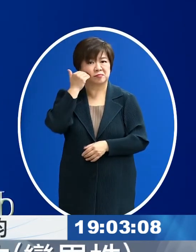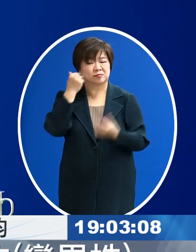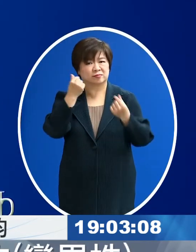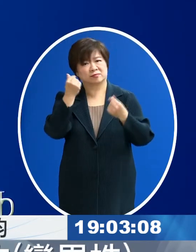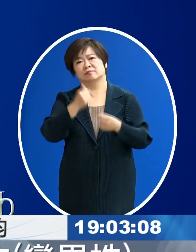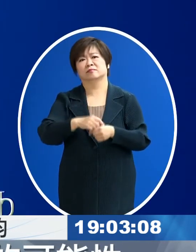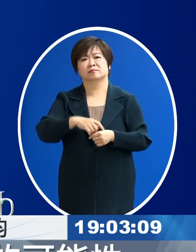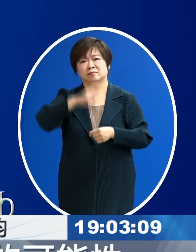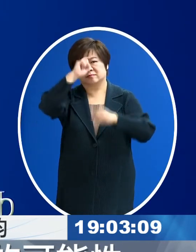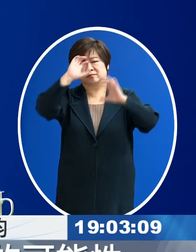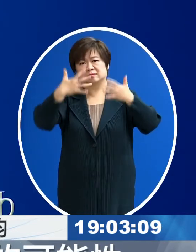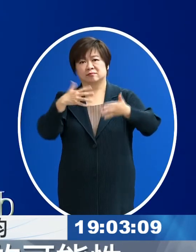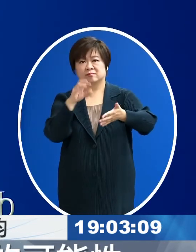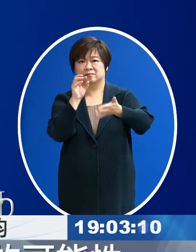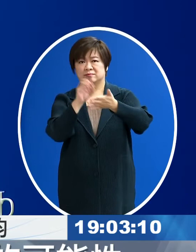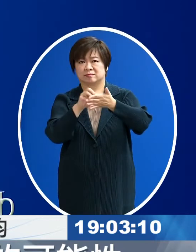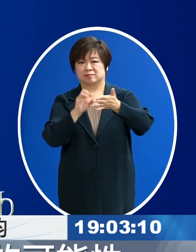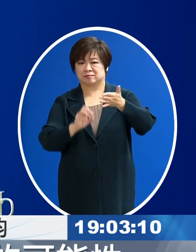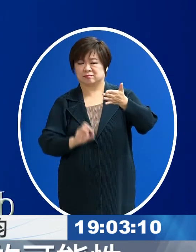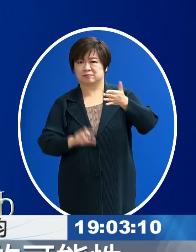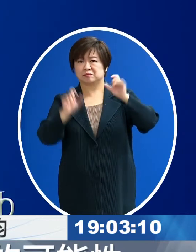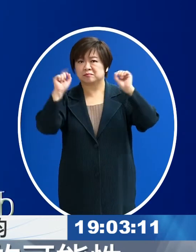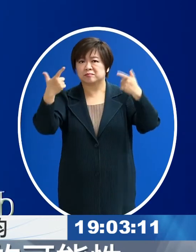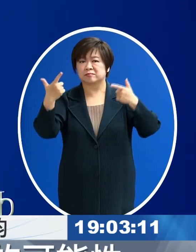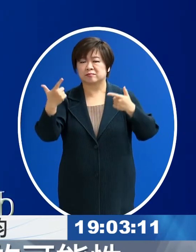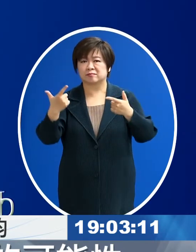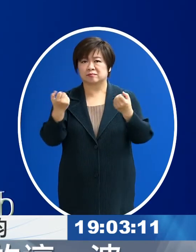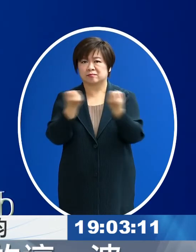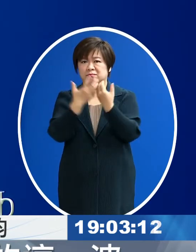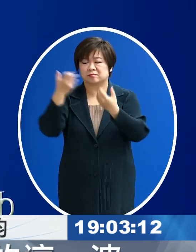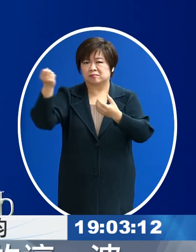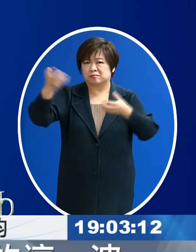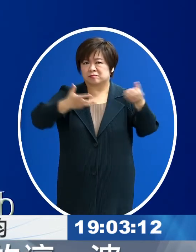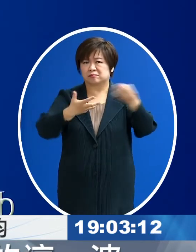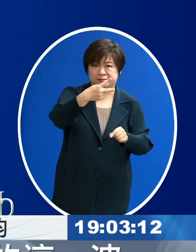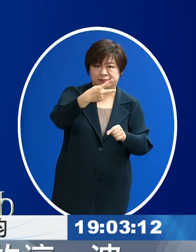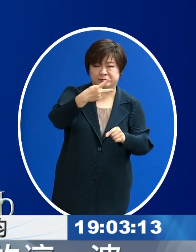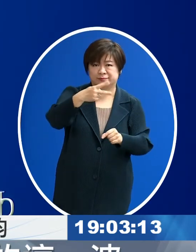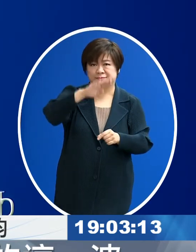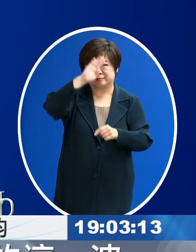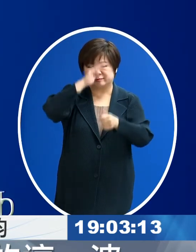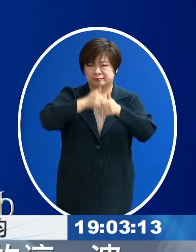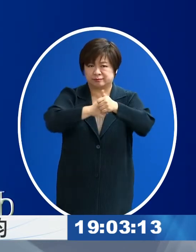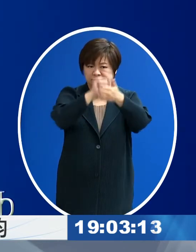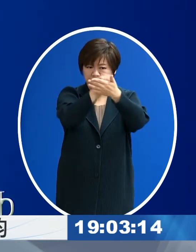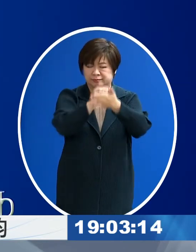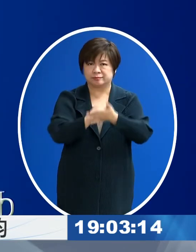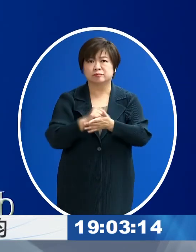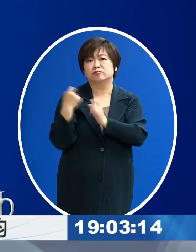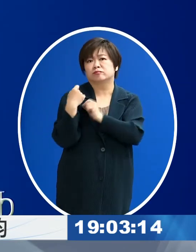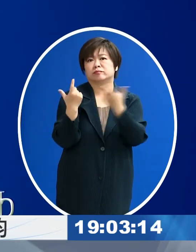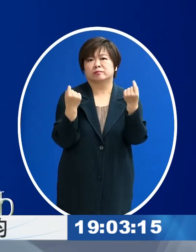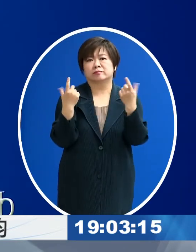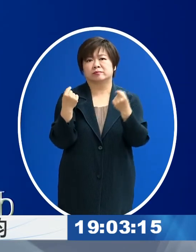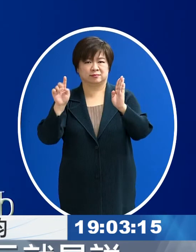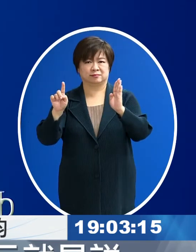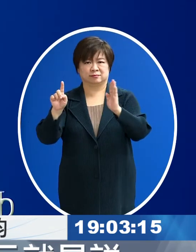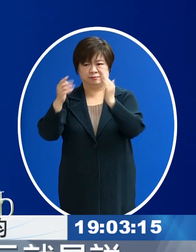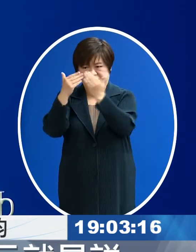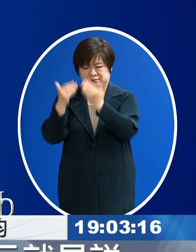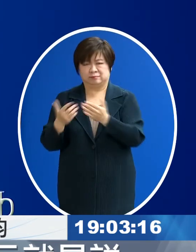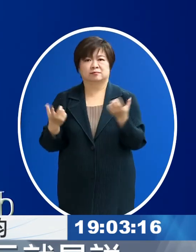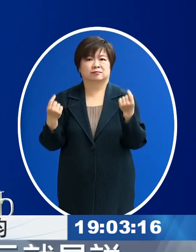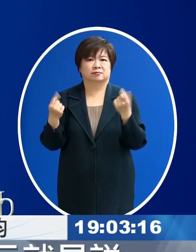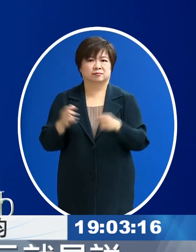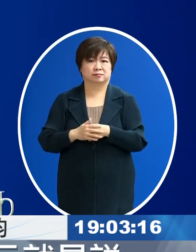是不同的部分，那它后续发生交叉感染的可能性确实是提高的。最近的这一波，我们都是属于 Omicron， 国际